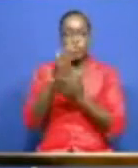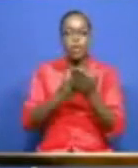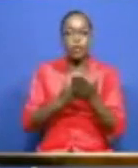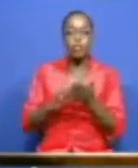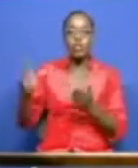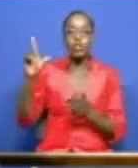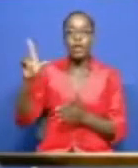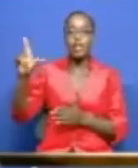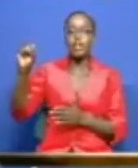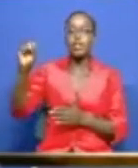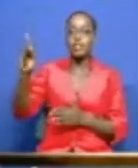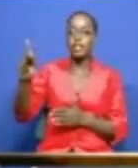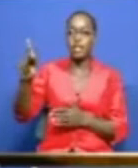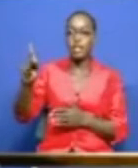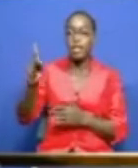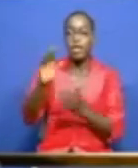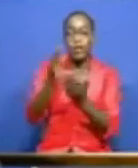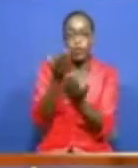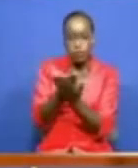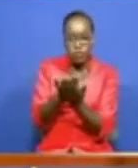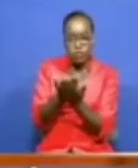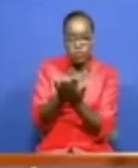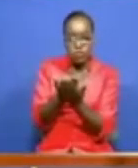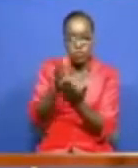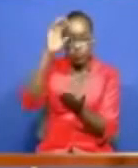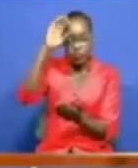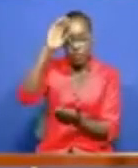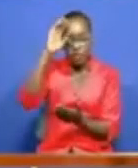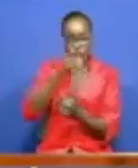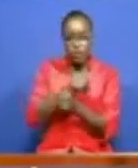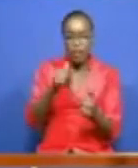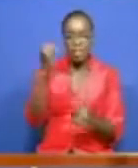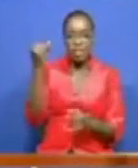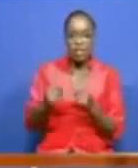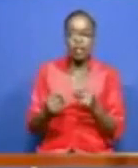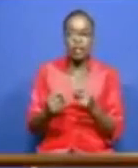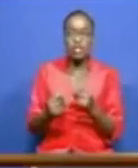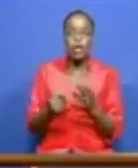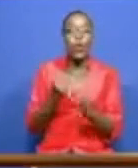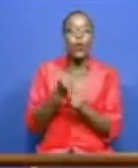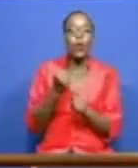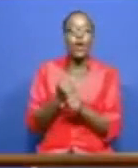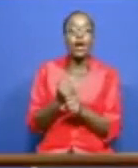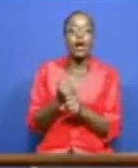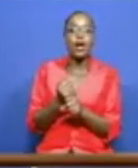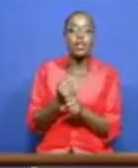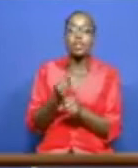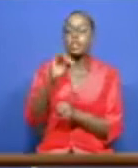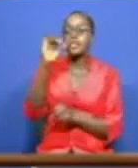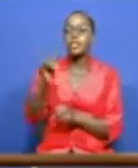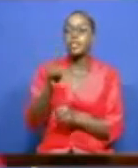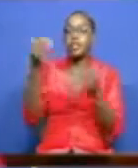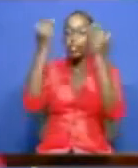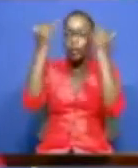court for having considered the application and made. Huu ndio ulikuwa mwisho wake wa kufanya kazi kama jaji mkuu